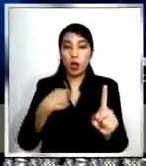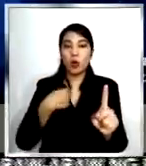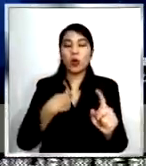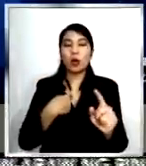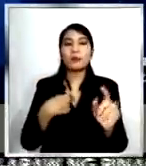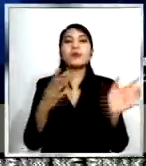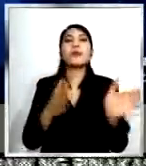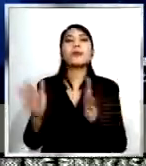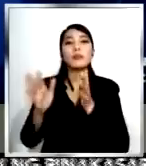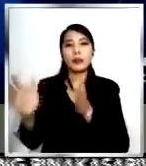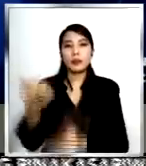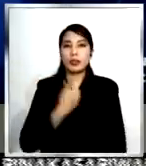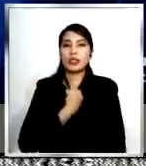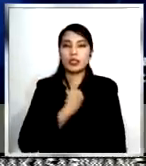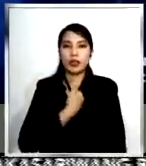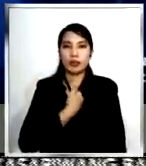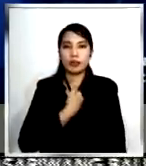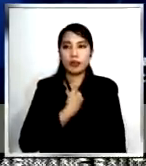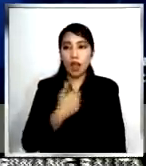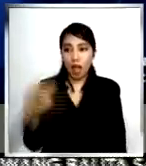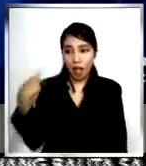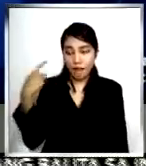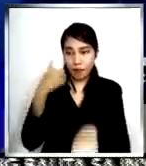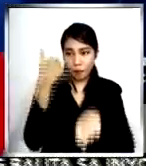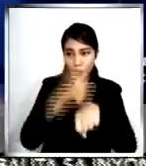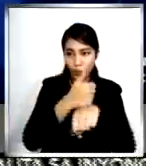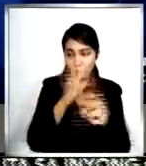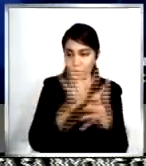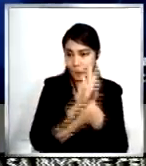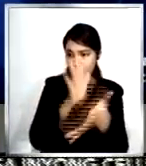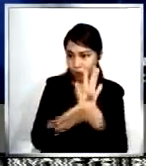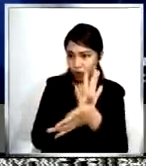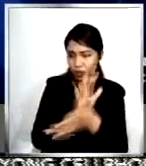appointment paper? Yes, I believe he has, no?